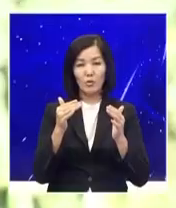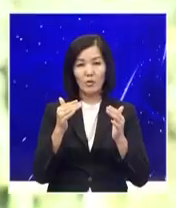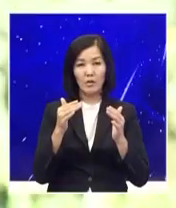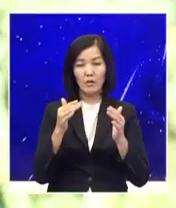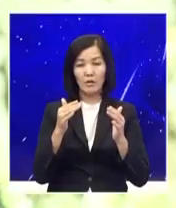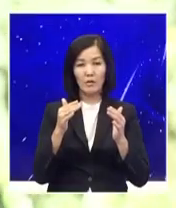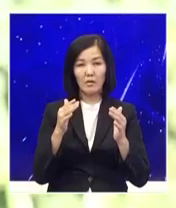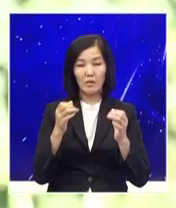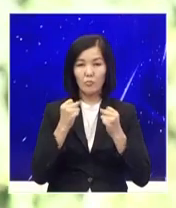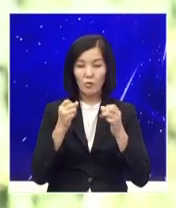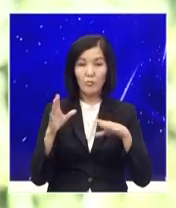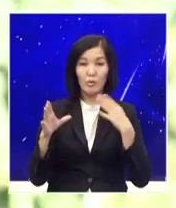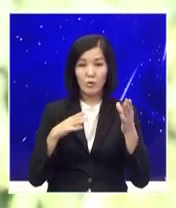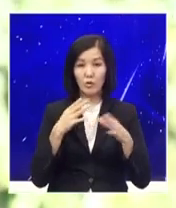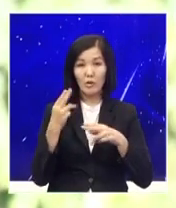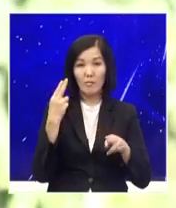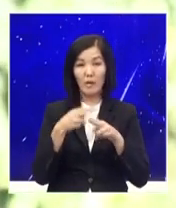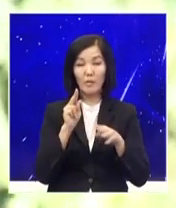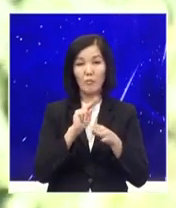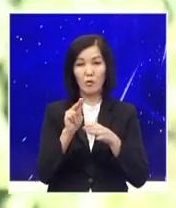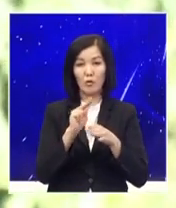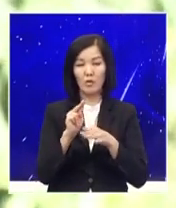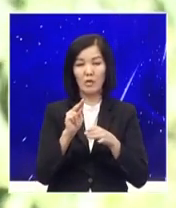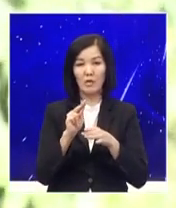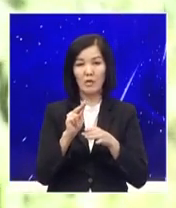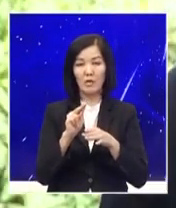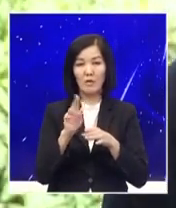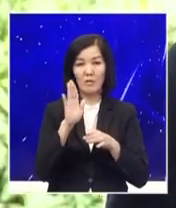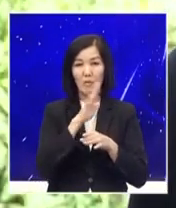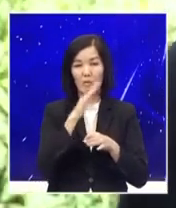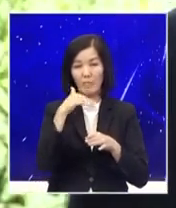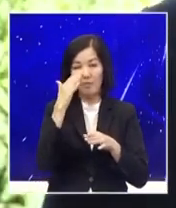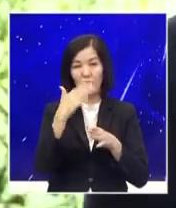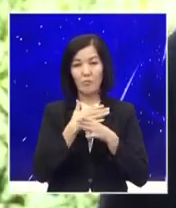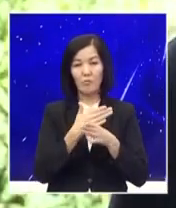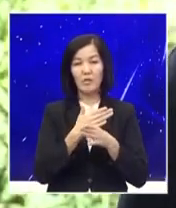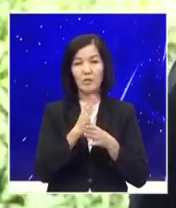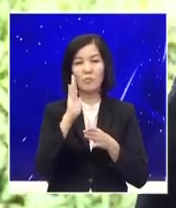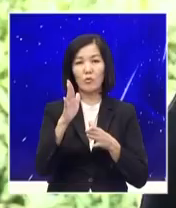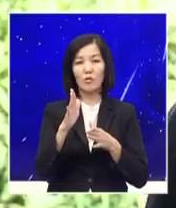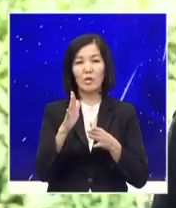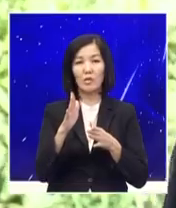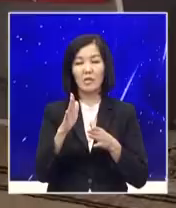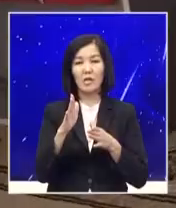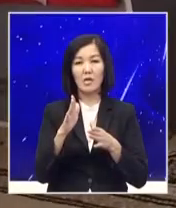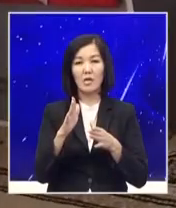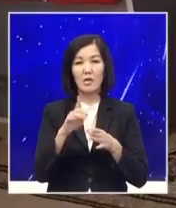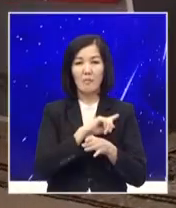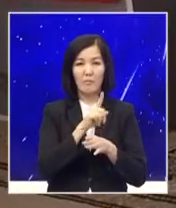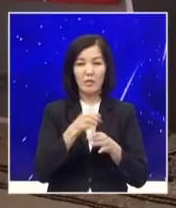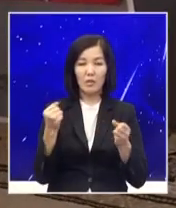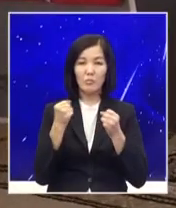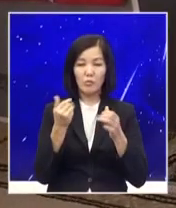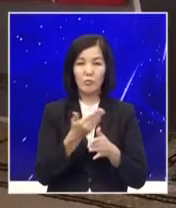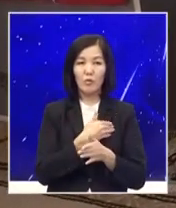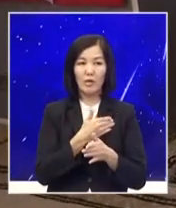Мені әпкем жаттықтырады, мамам көмектеседі папамен. Мен арман болашақта қарабелдік алу. Қол